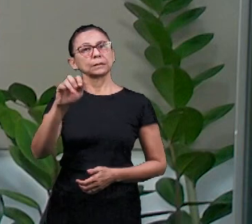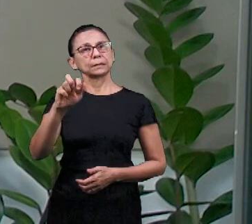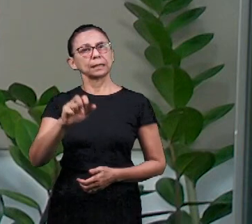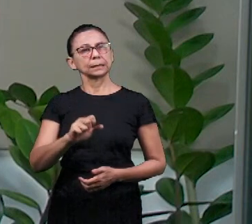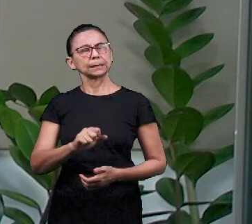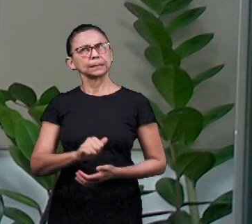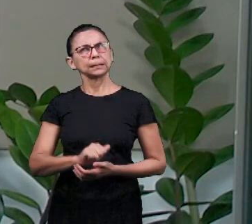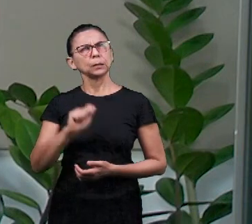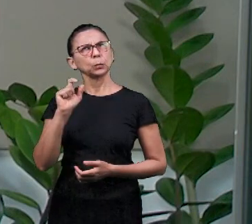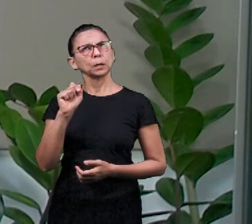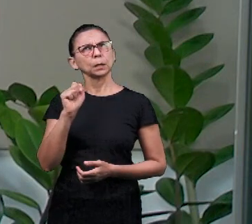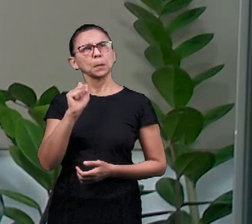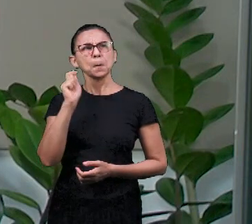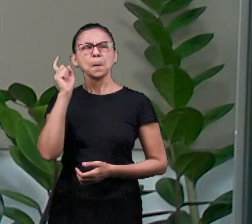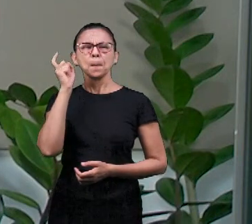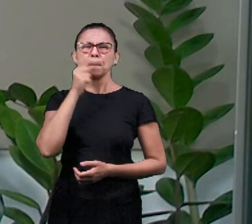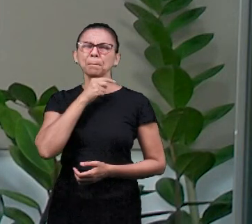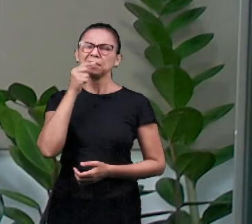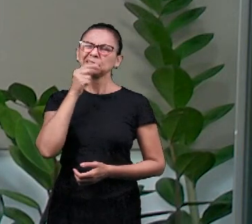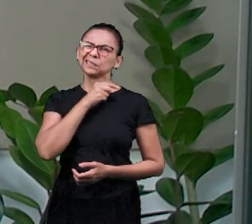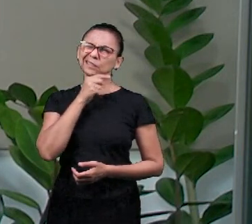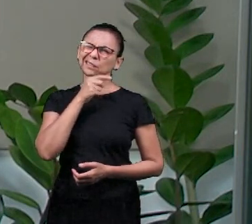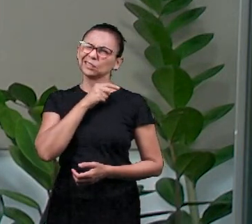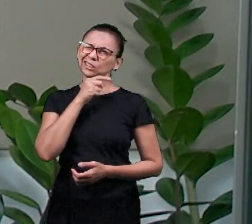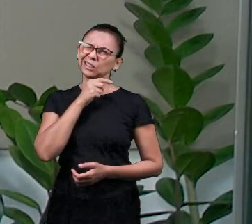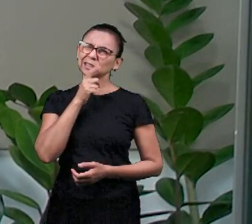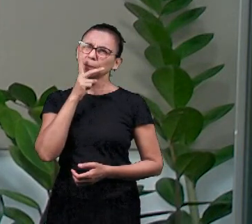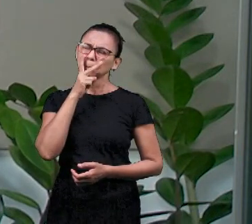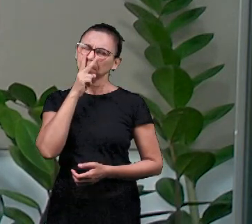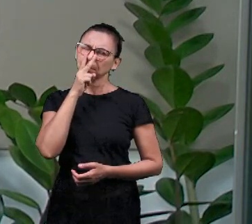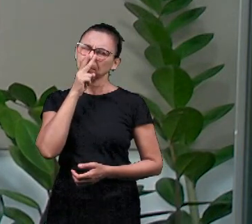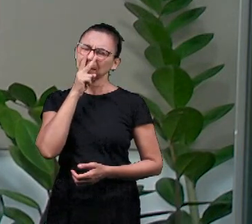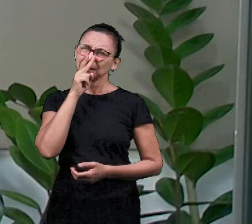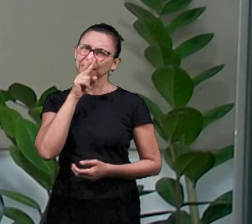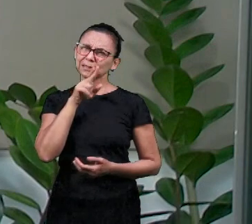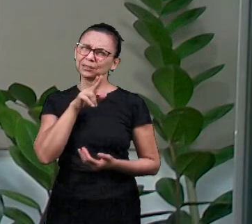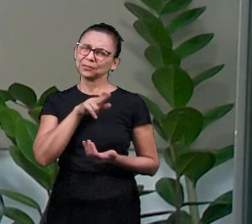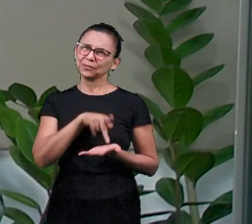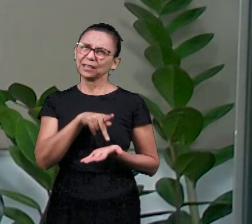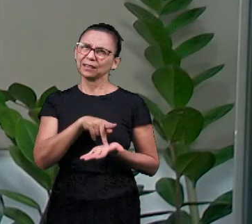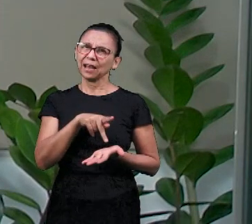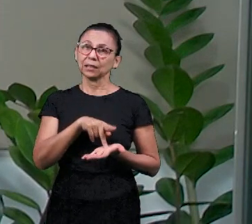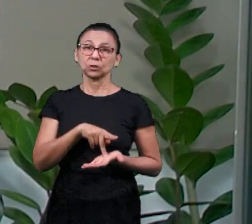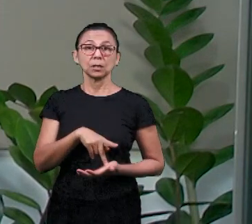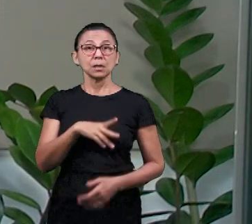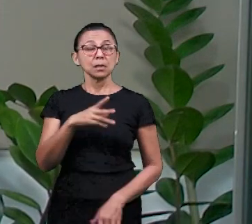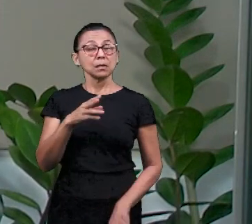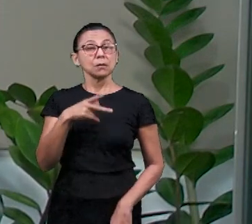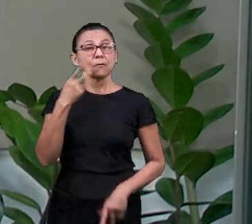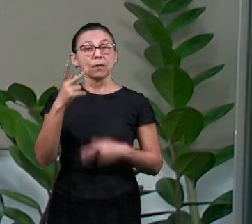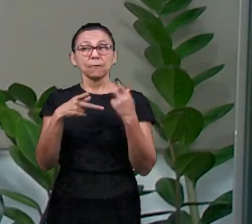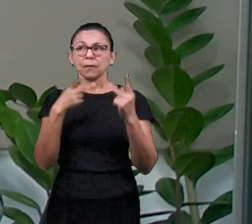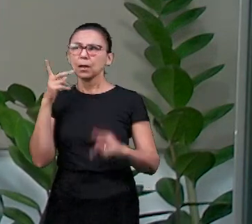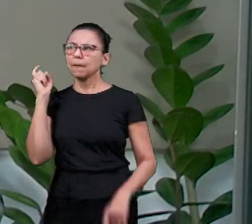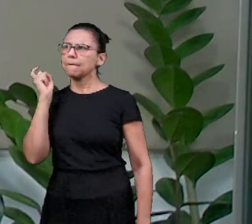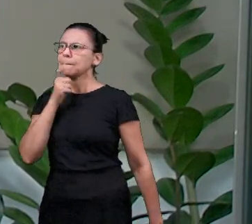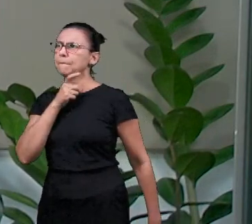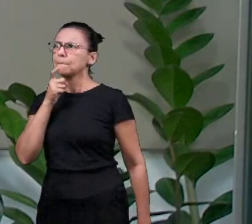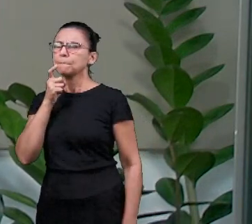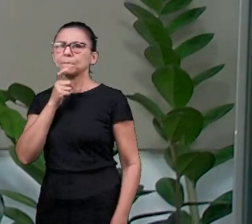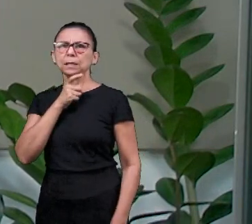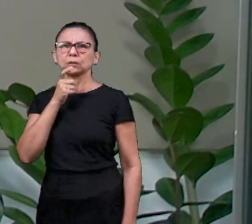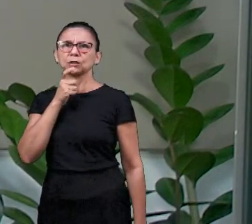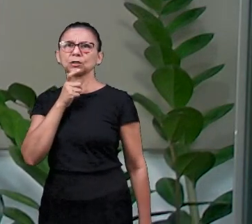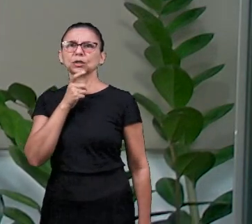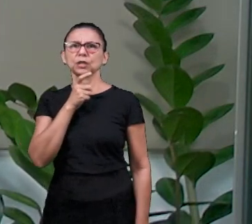vérité. Il ne dit jamais que cela est un mensonge. Il dit un mensonge qui semble une vérité. Jésus est le sauveur.